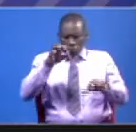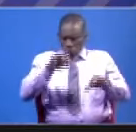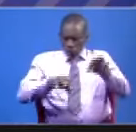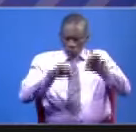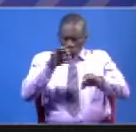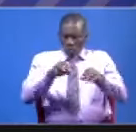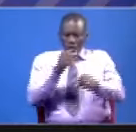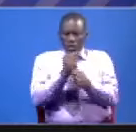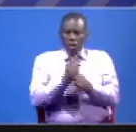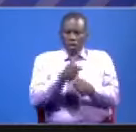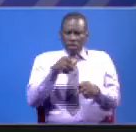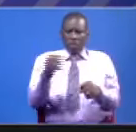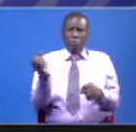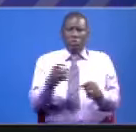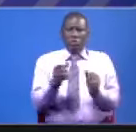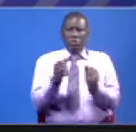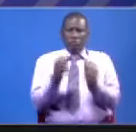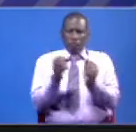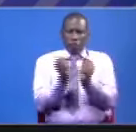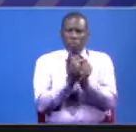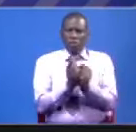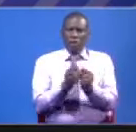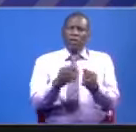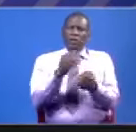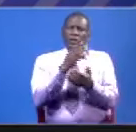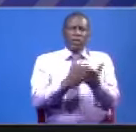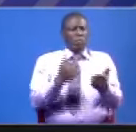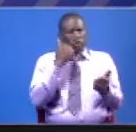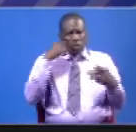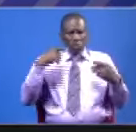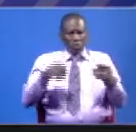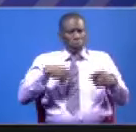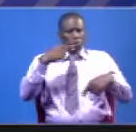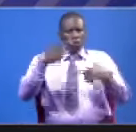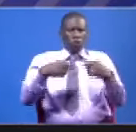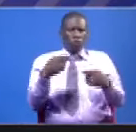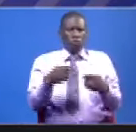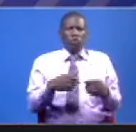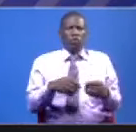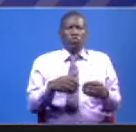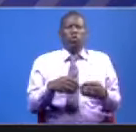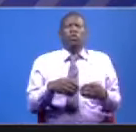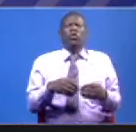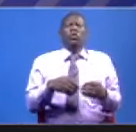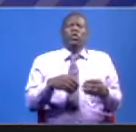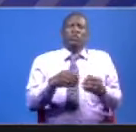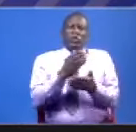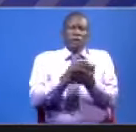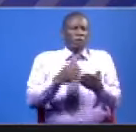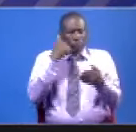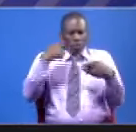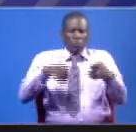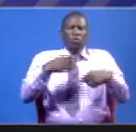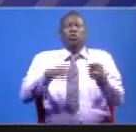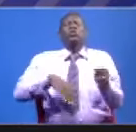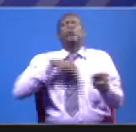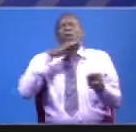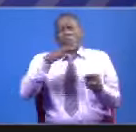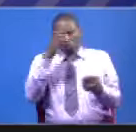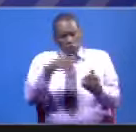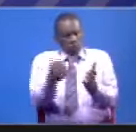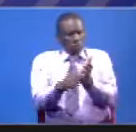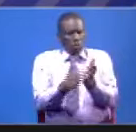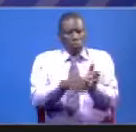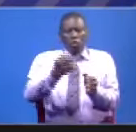12 mwezi huu wa Novemba. Wakati huo huo, baadhi ya wagonjwa wanaendelea kupoteza wapendwa wao kutokana na hitilafu za mfumo wa SHIF,